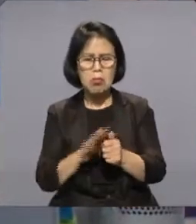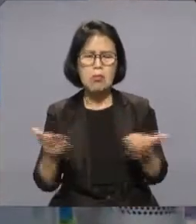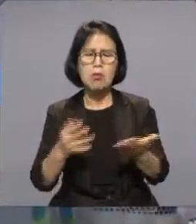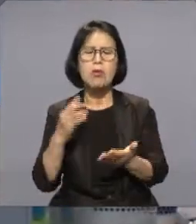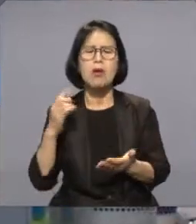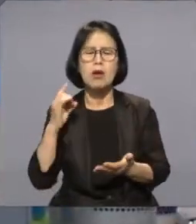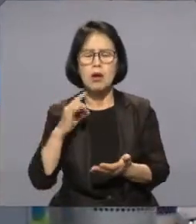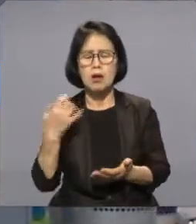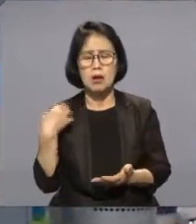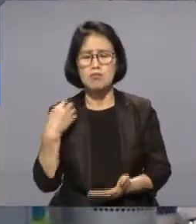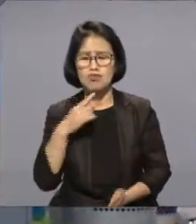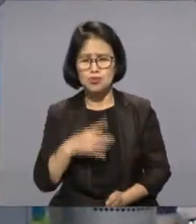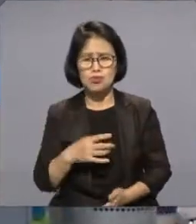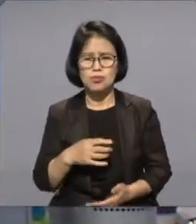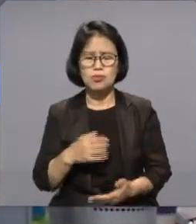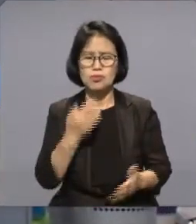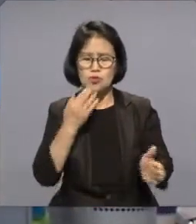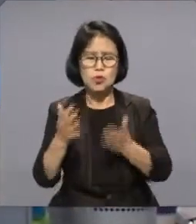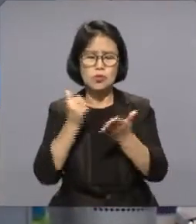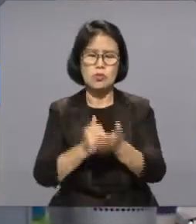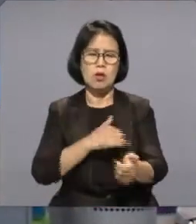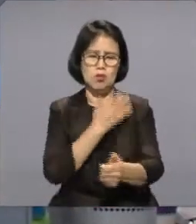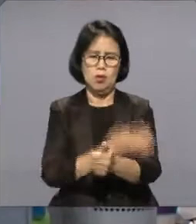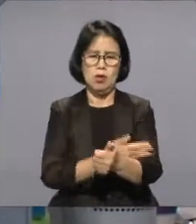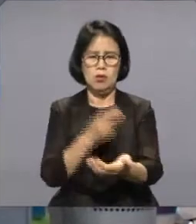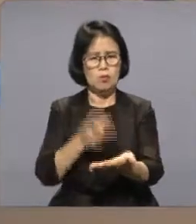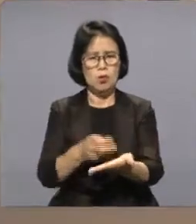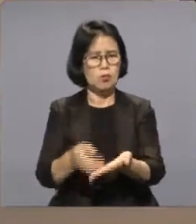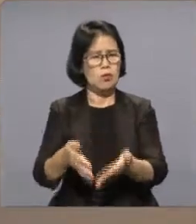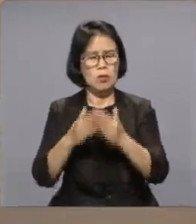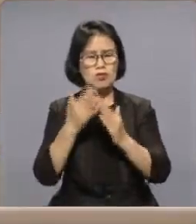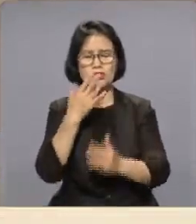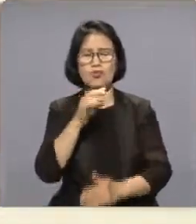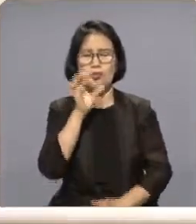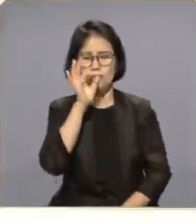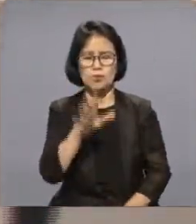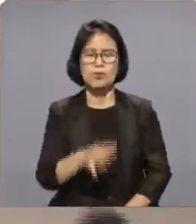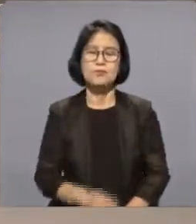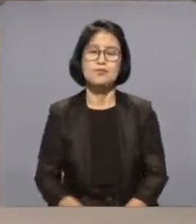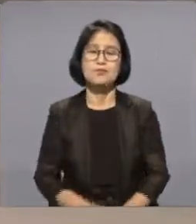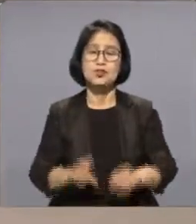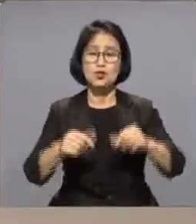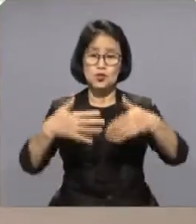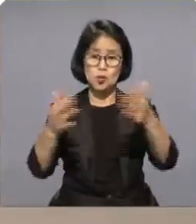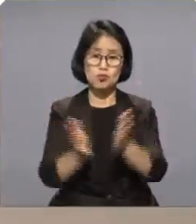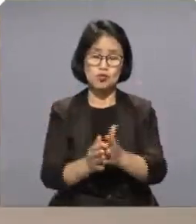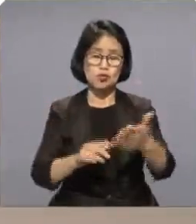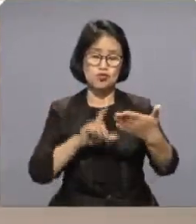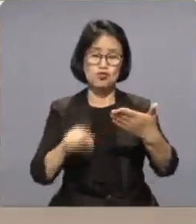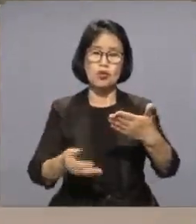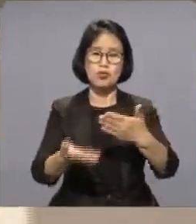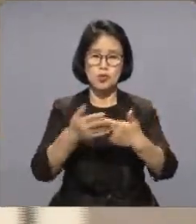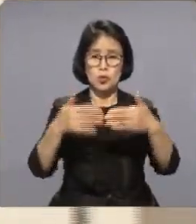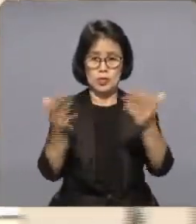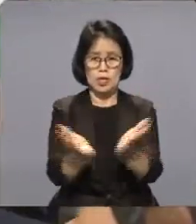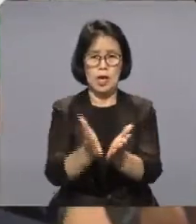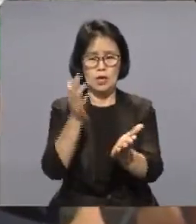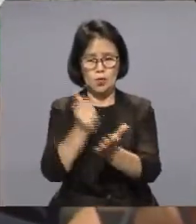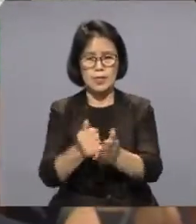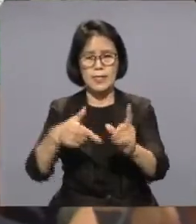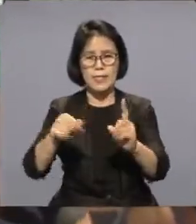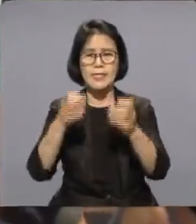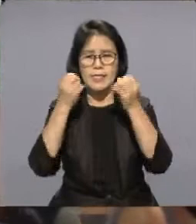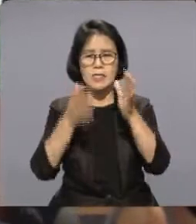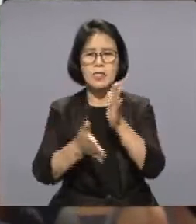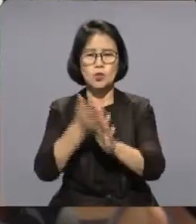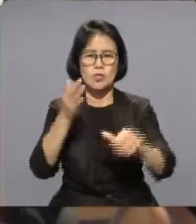생각을 해요. 도지사의 권한이 법을 만들 수 있는 건 아니거든요. 국토부도 다음 달초 원희룡 장관이 일기